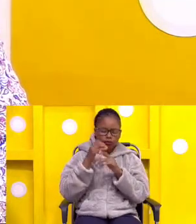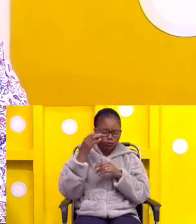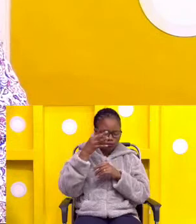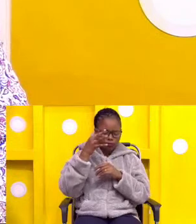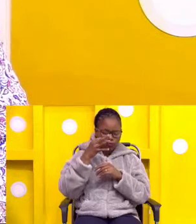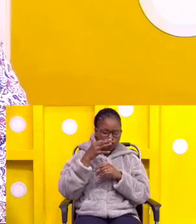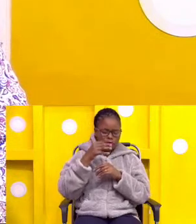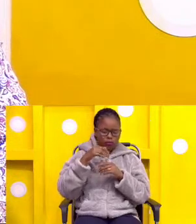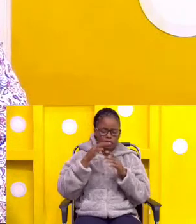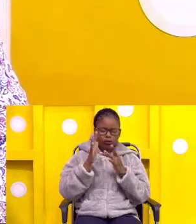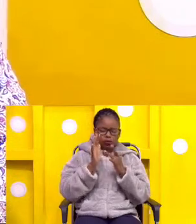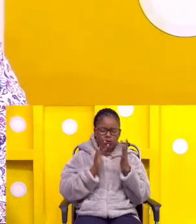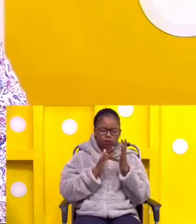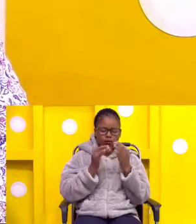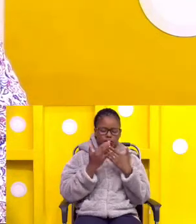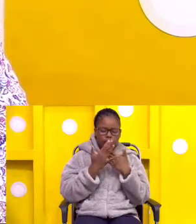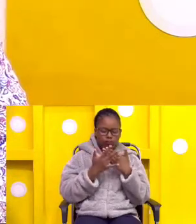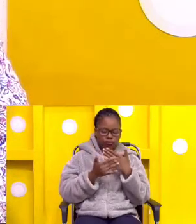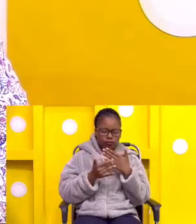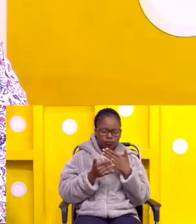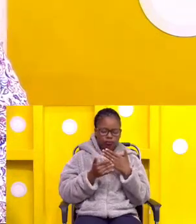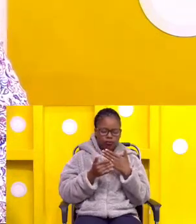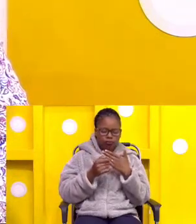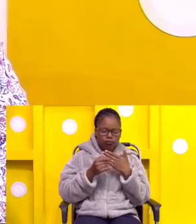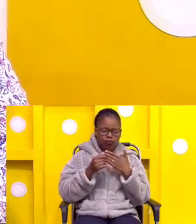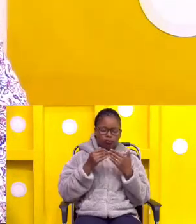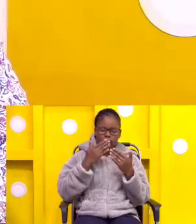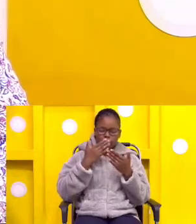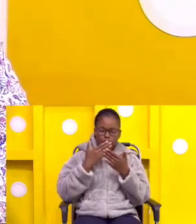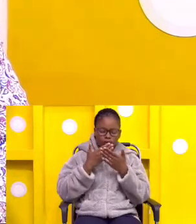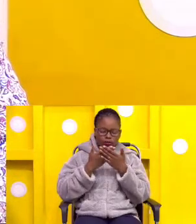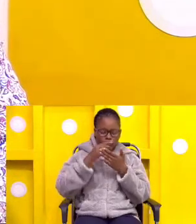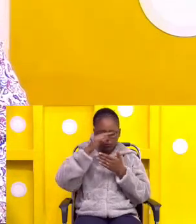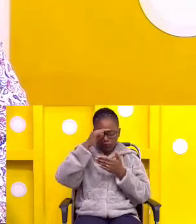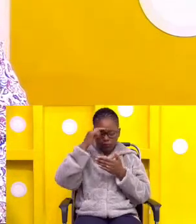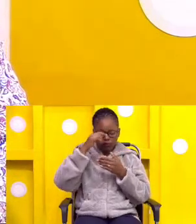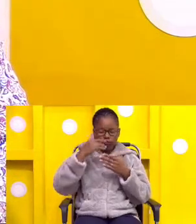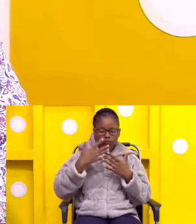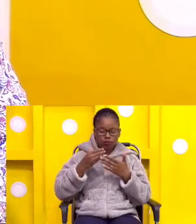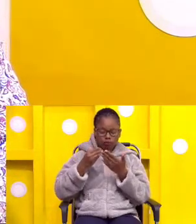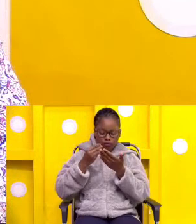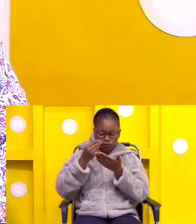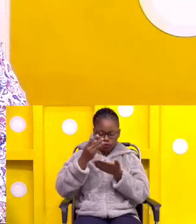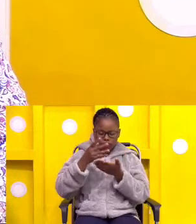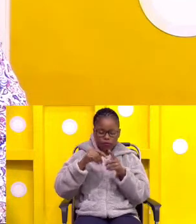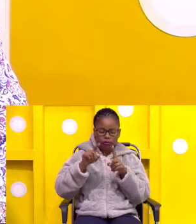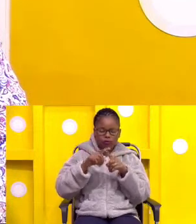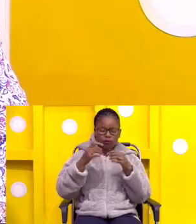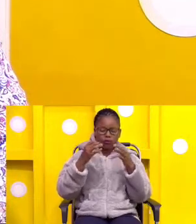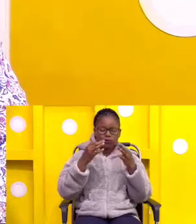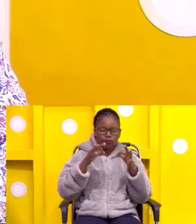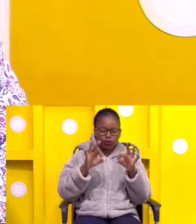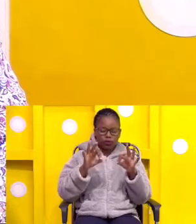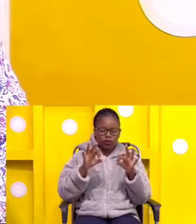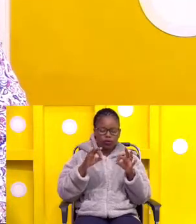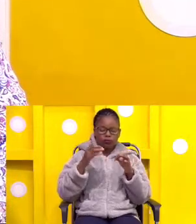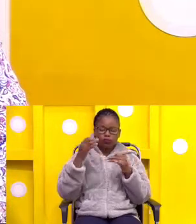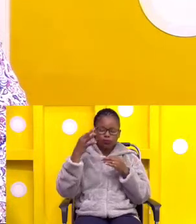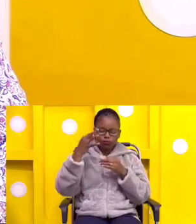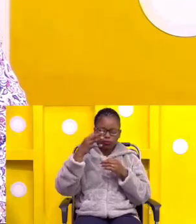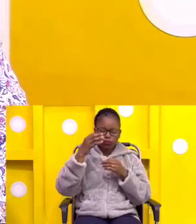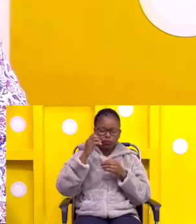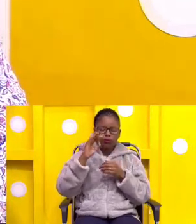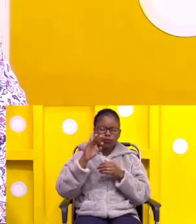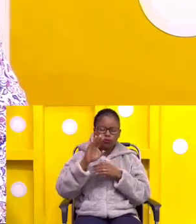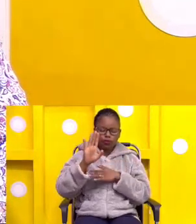Ngai ũrĩa wĩ igũrũ mũno. Nĩ wega nĩ tondũ wa indo iria ũkũheana na iria ũgũthiĩ na mbere na kũrekereria cia gũtungata ũtungata